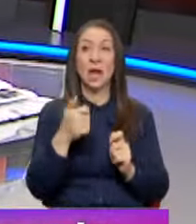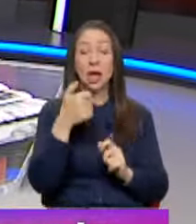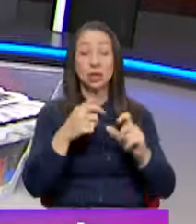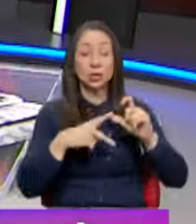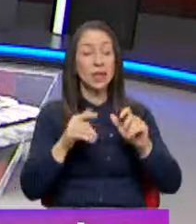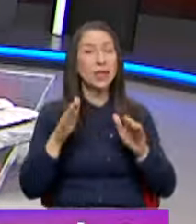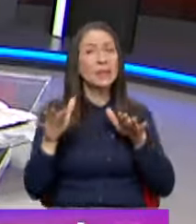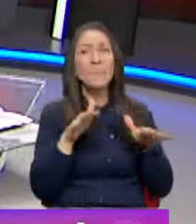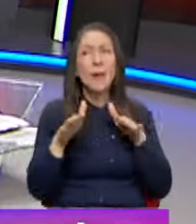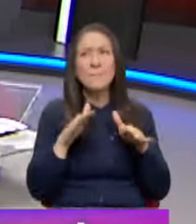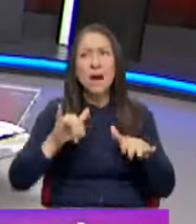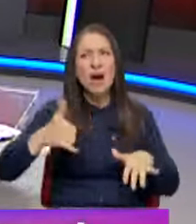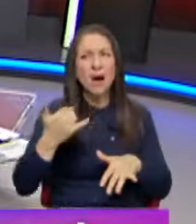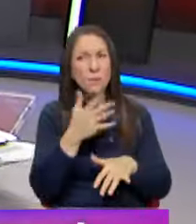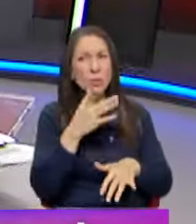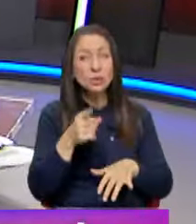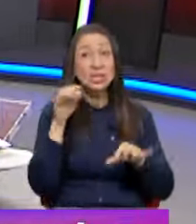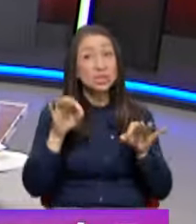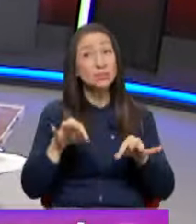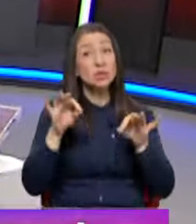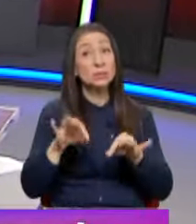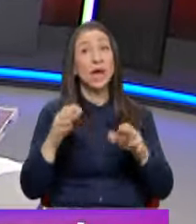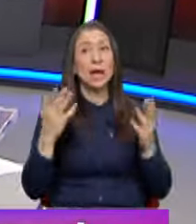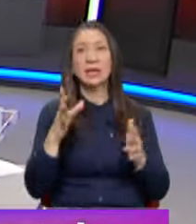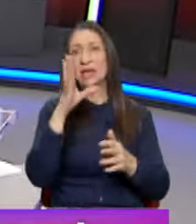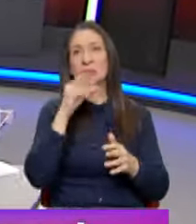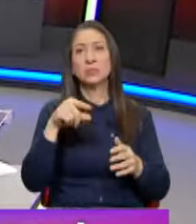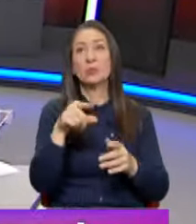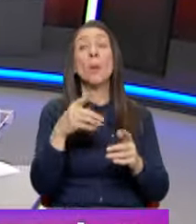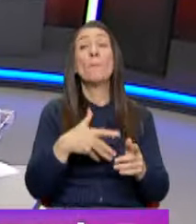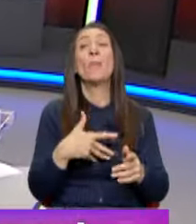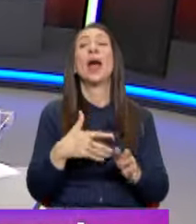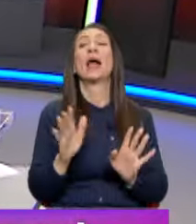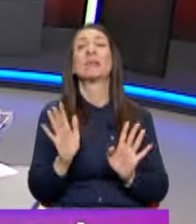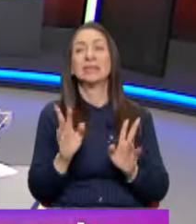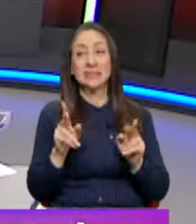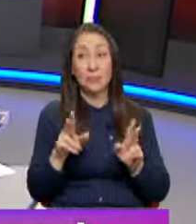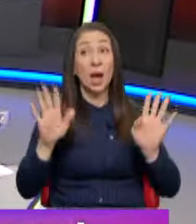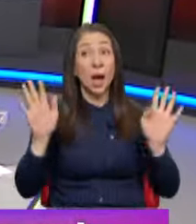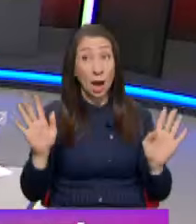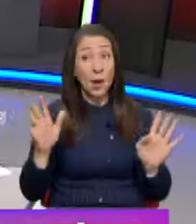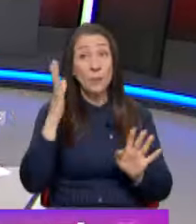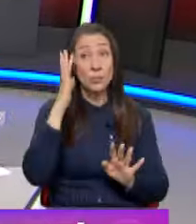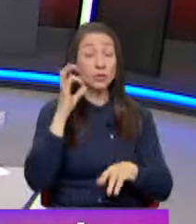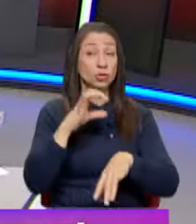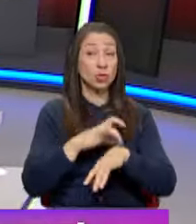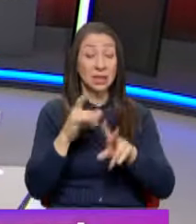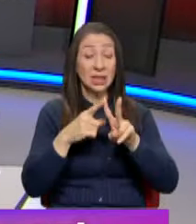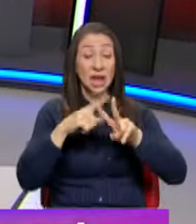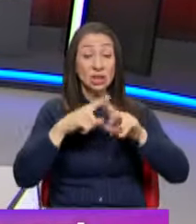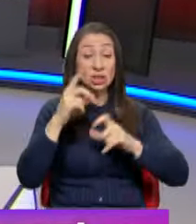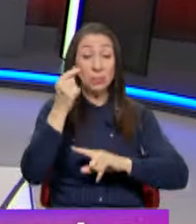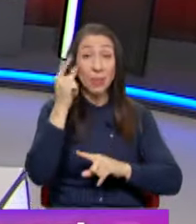Şubat'ta yaşadığımız felaketten sonra şimdi Şimdi artık Kimse bunu merak etmez halde fakat Profesör Doktor Naci